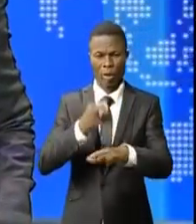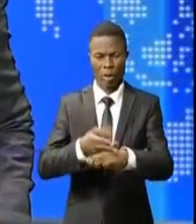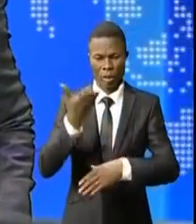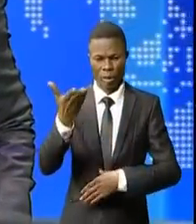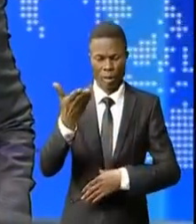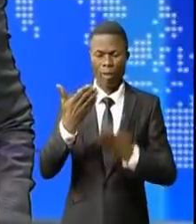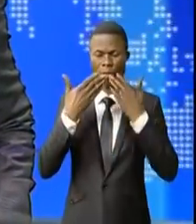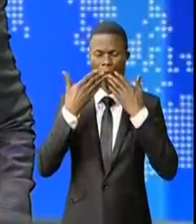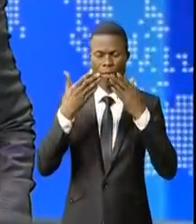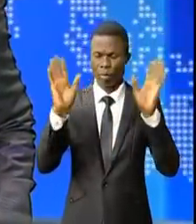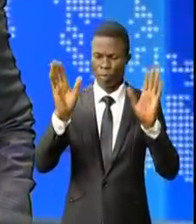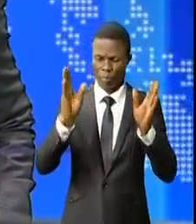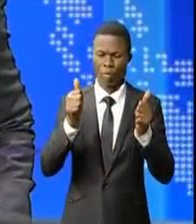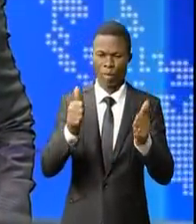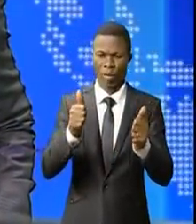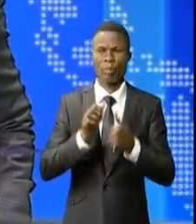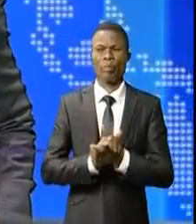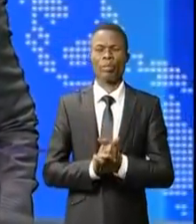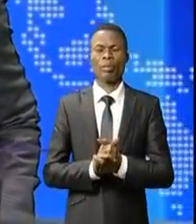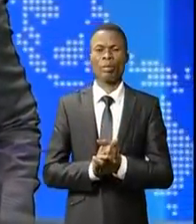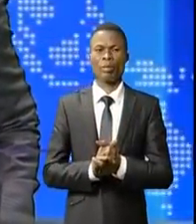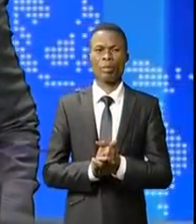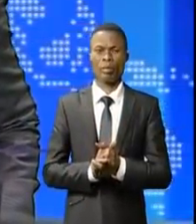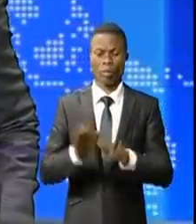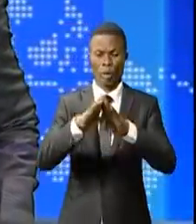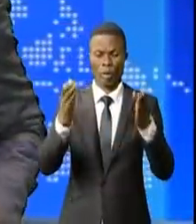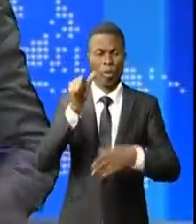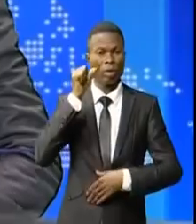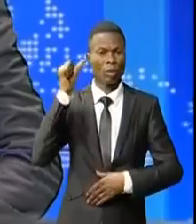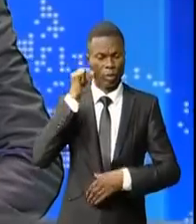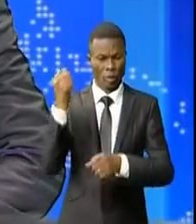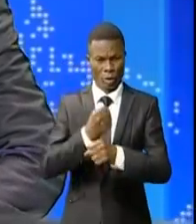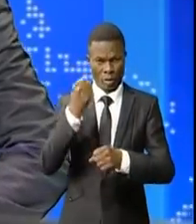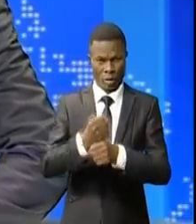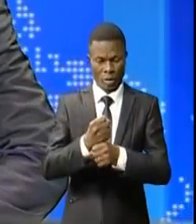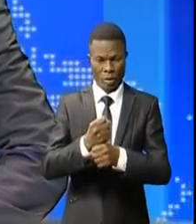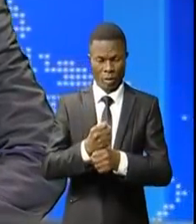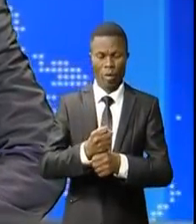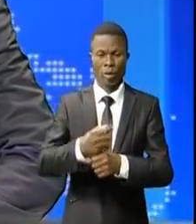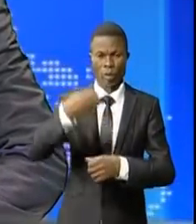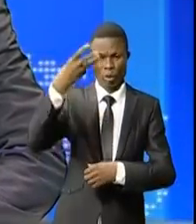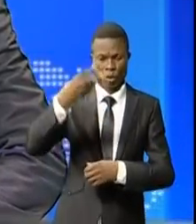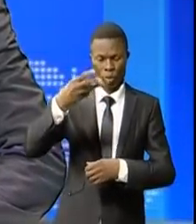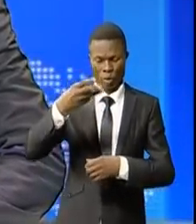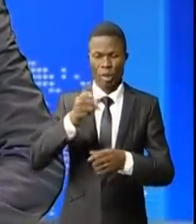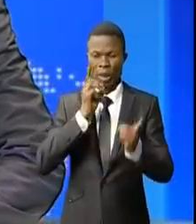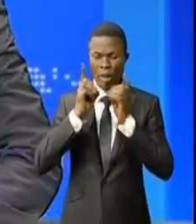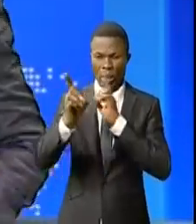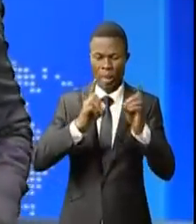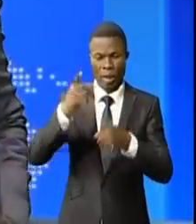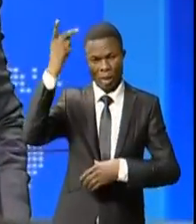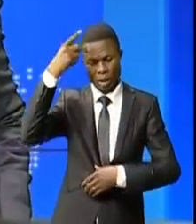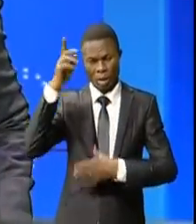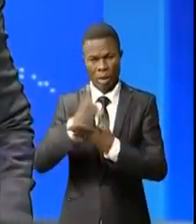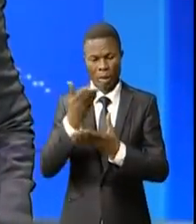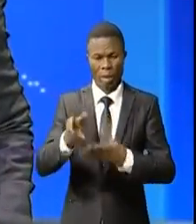de la mi-journée sur la RTNC. Ouverture hier des travaux de la troisième session du dialogue politique